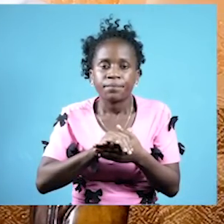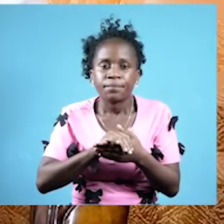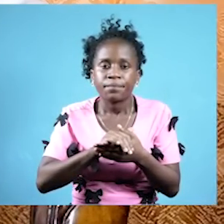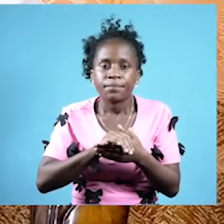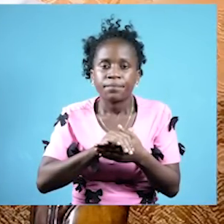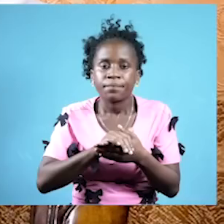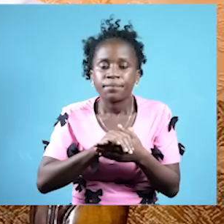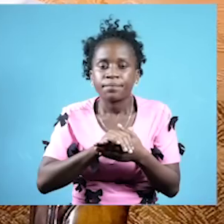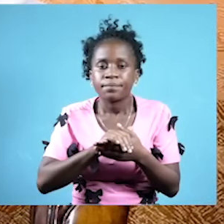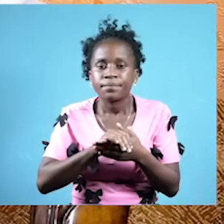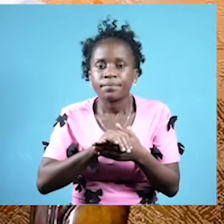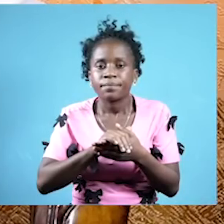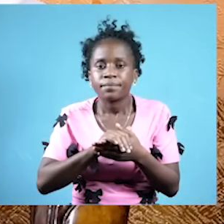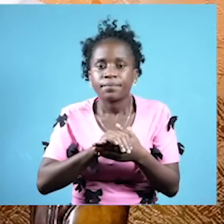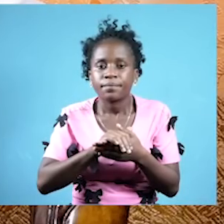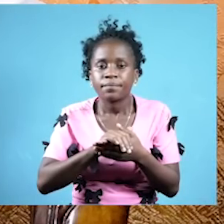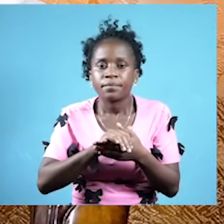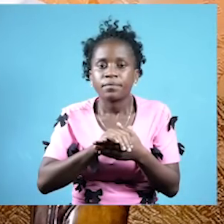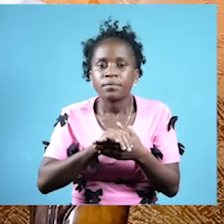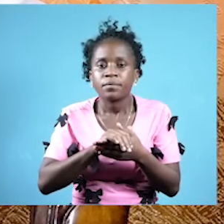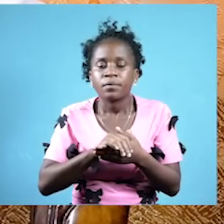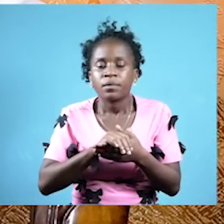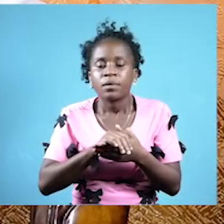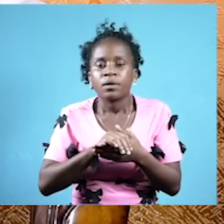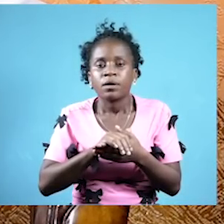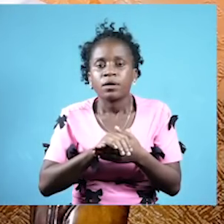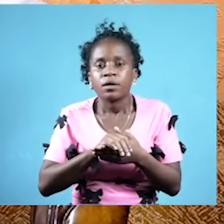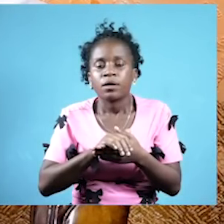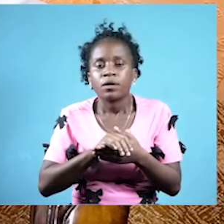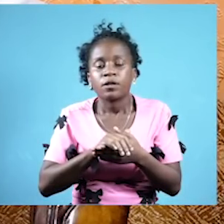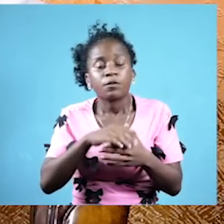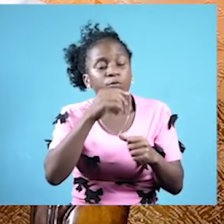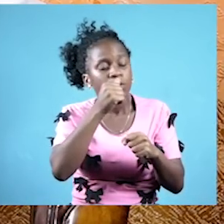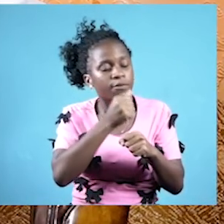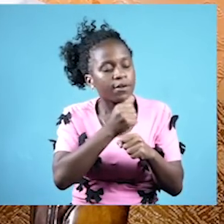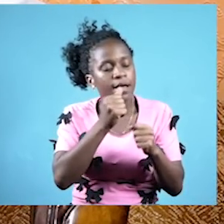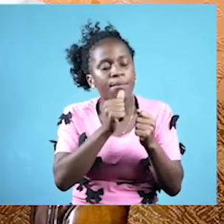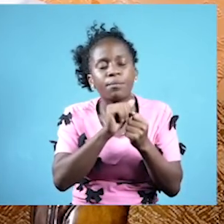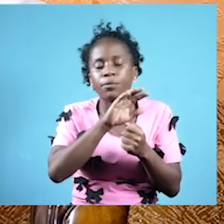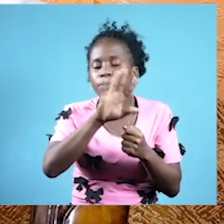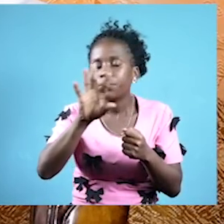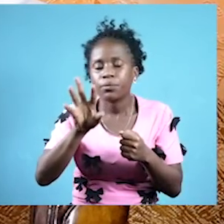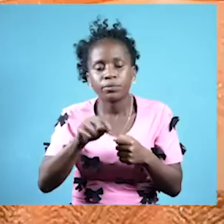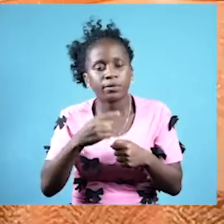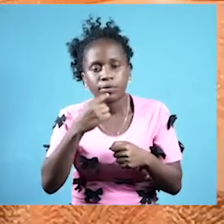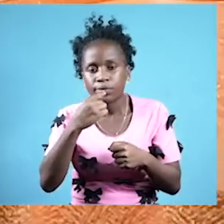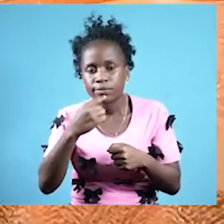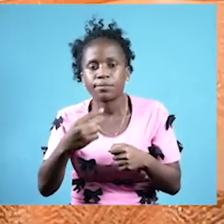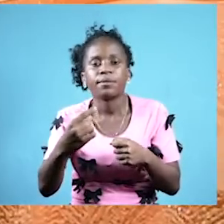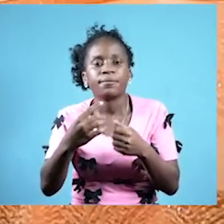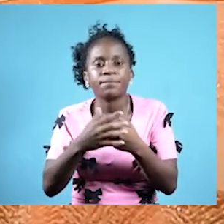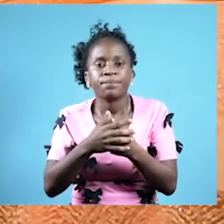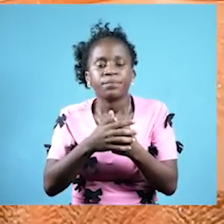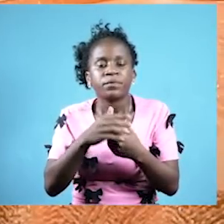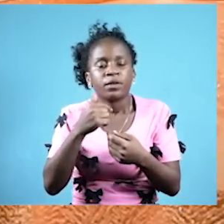Mheshimiwa Rais na mwenyekiti wa chama kwa hatua ambazo anazichukua. Sawa. Yeah.